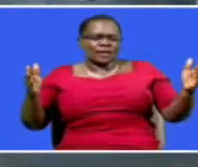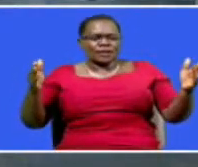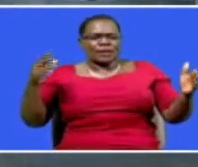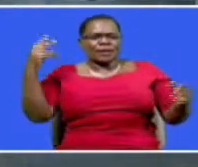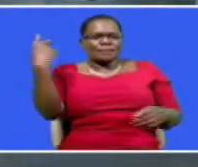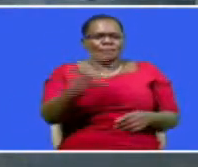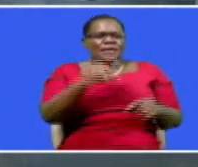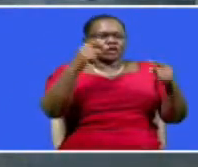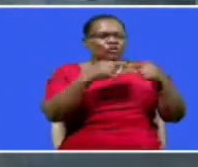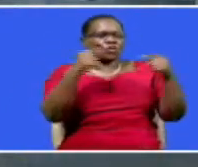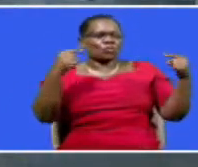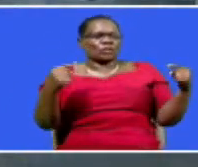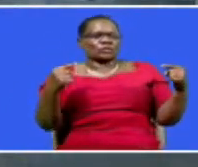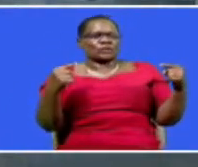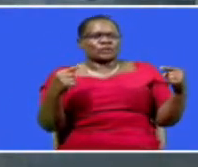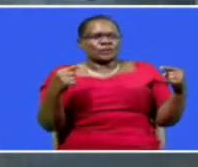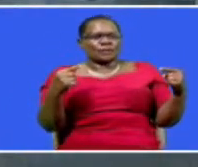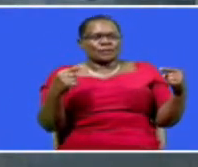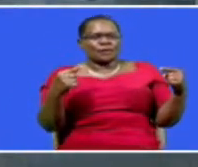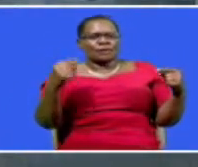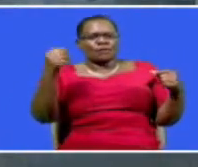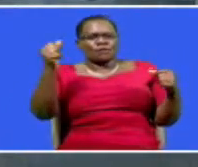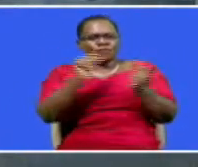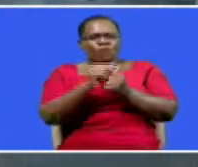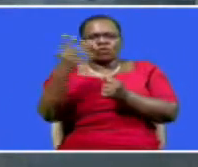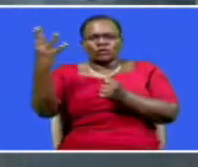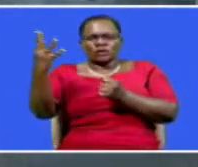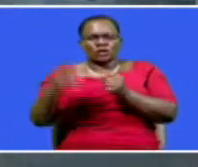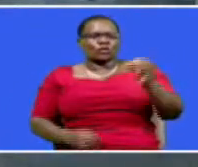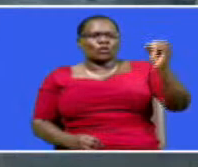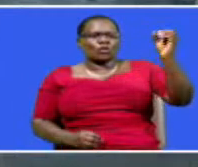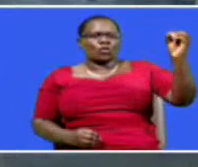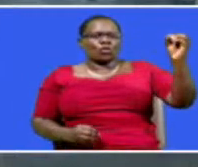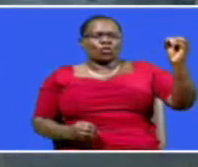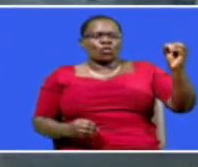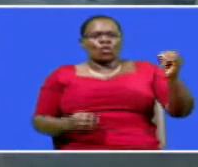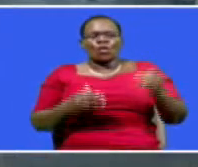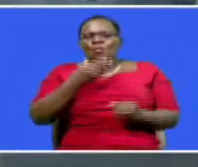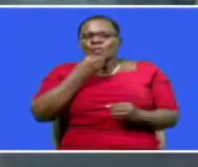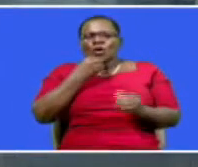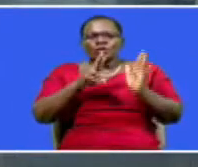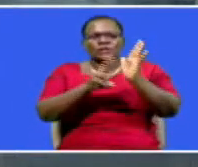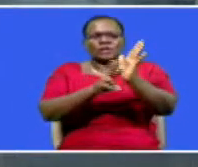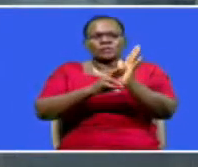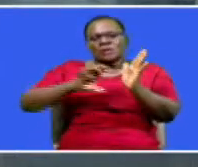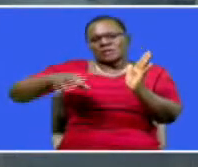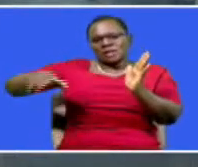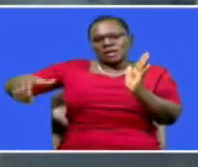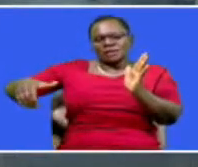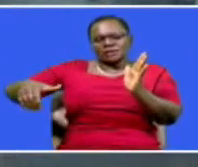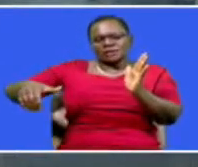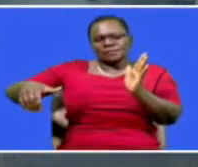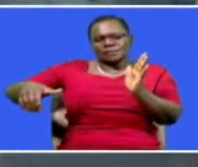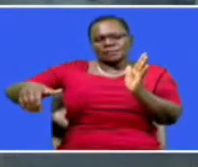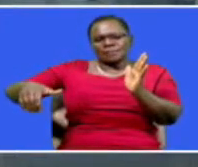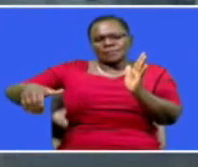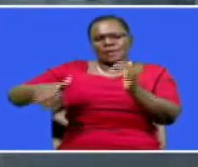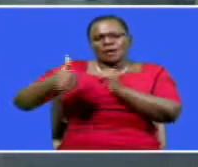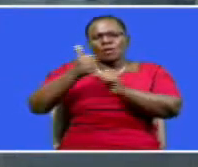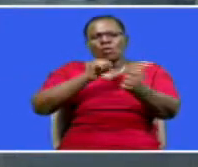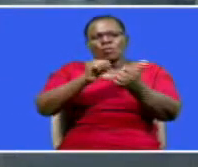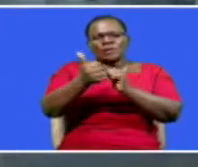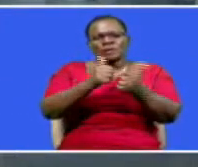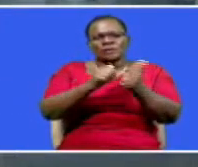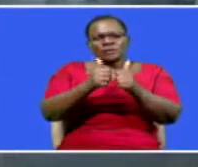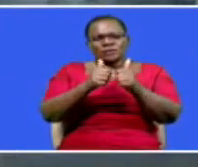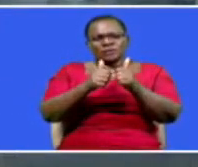kushinda wapinzani wao St. Anthony alama 14 kwa bila. Bwake Boys watayakilisha kaunti hiyo ya Transnzoia katika michuano ya